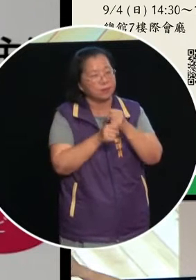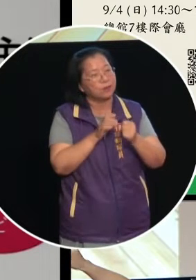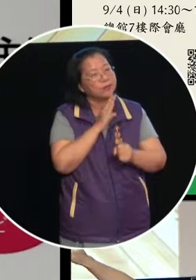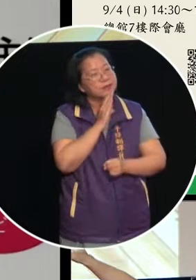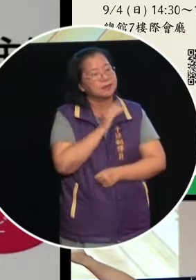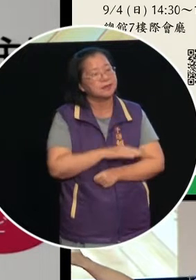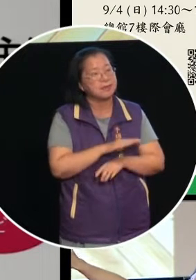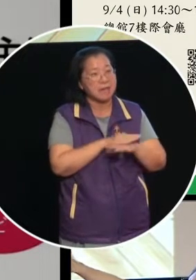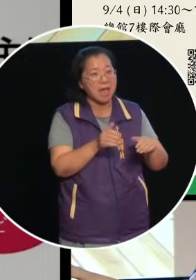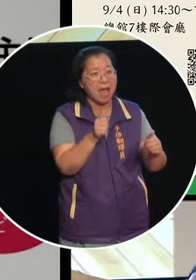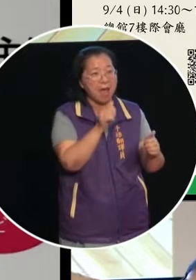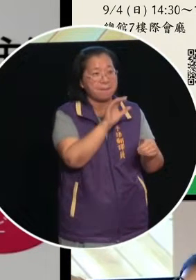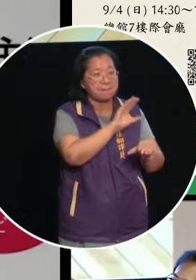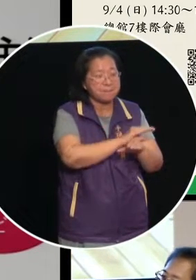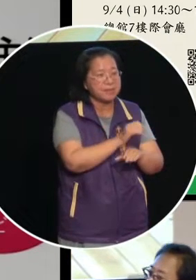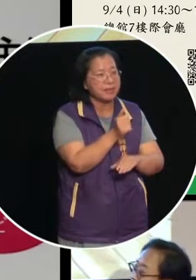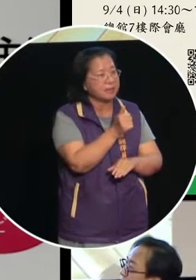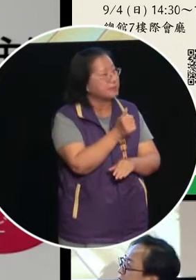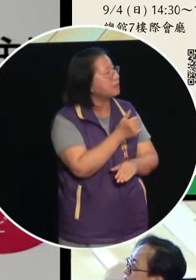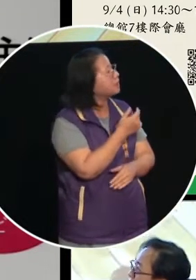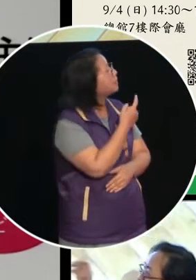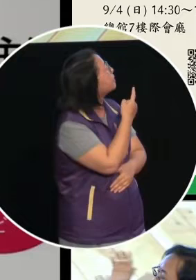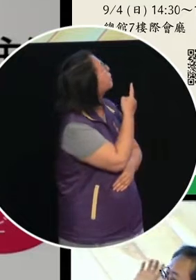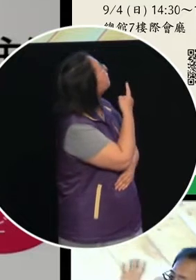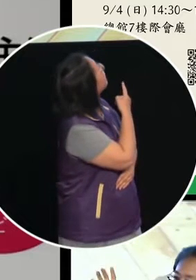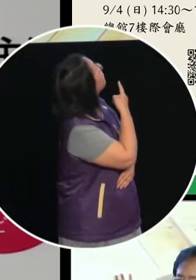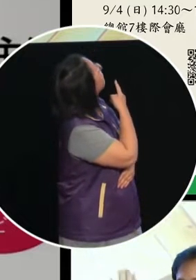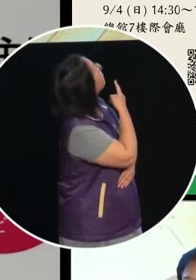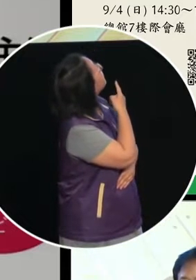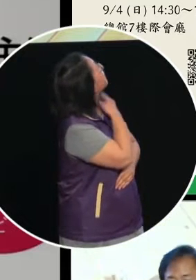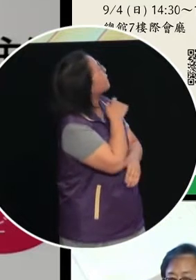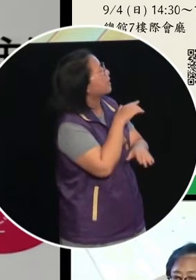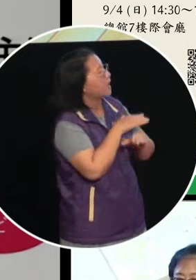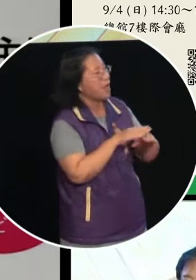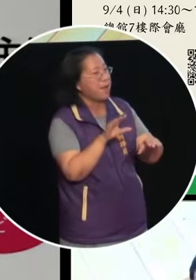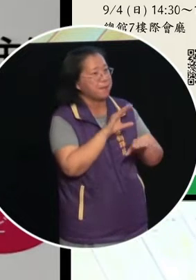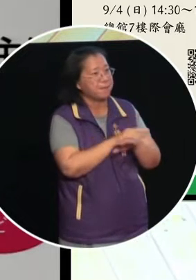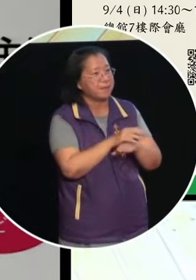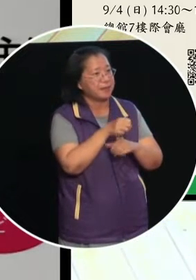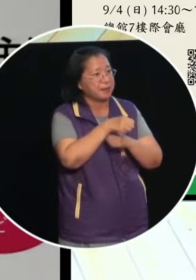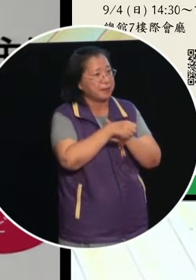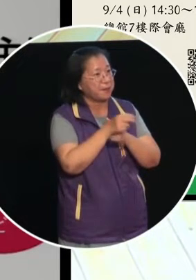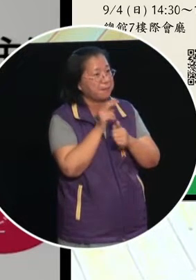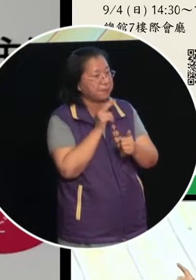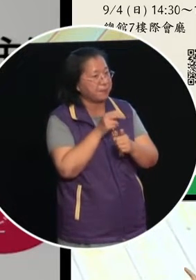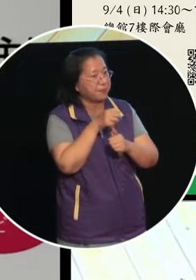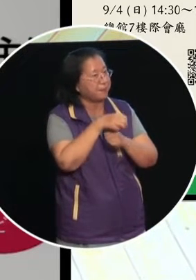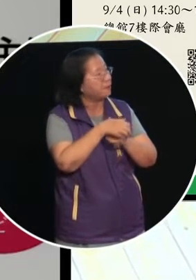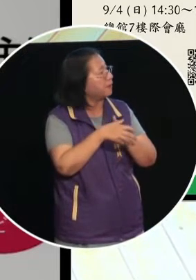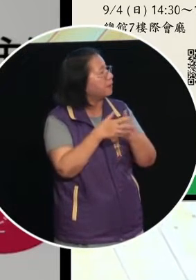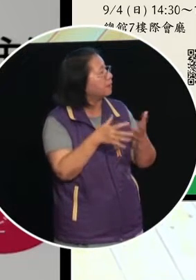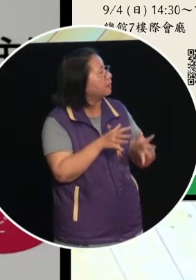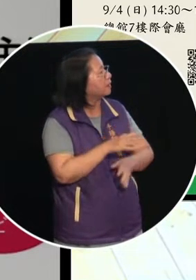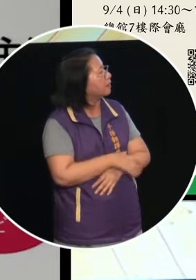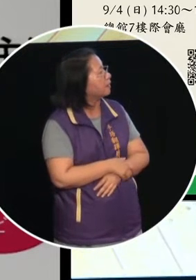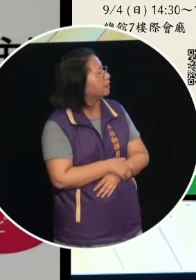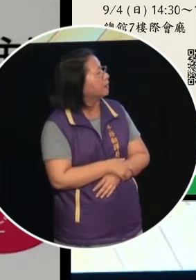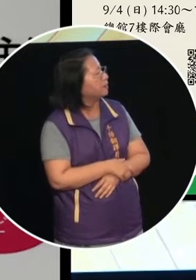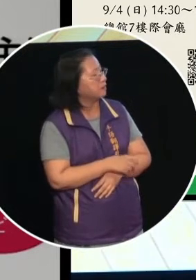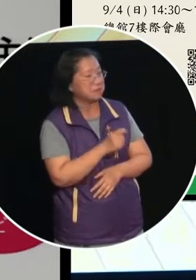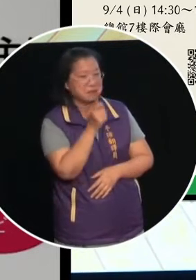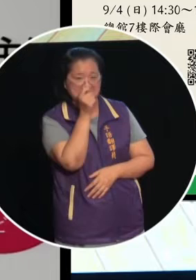安倍先生跟岸田先生，因为安倍派是很多100多个，那岸田派只有50